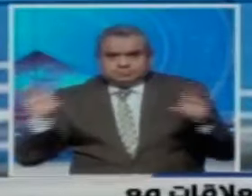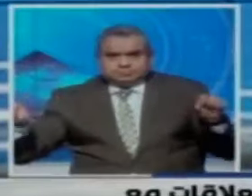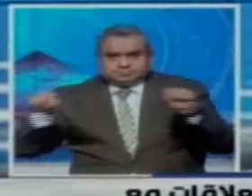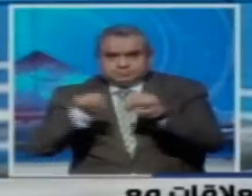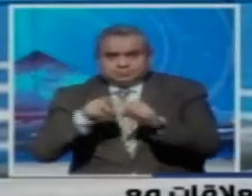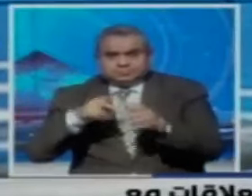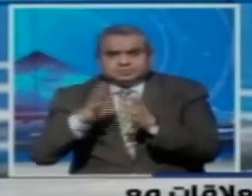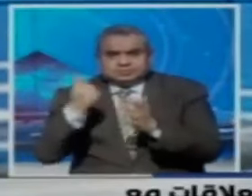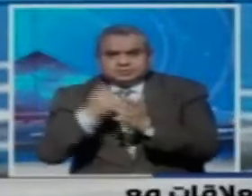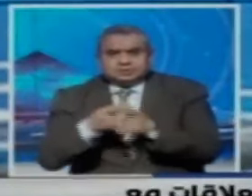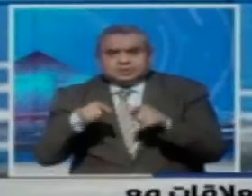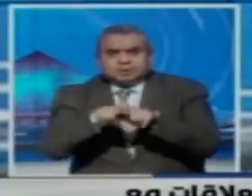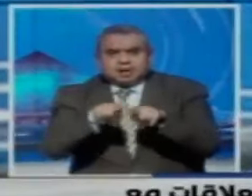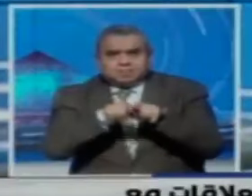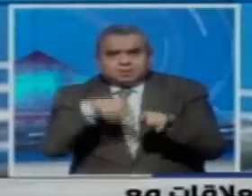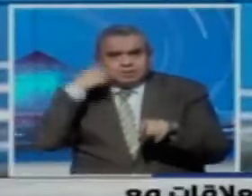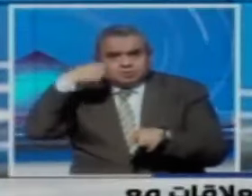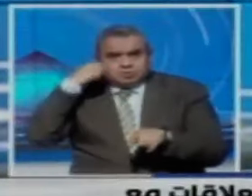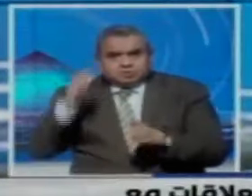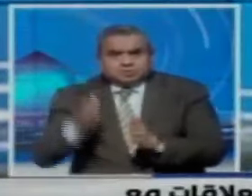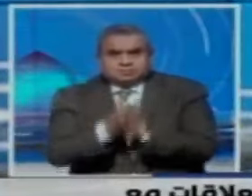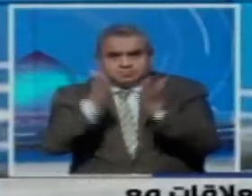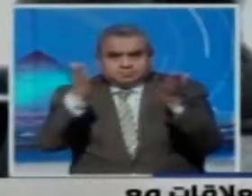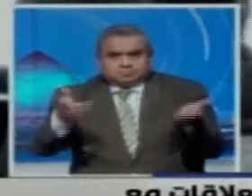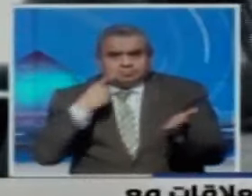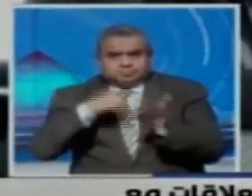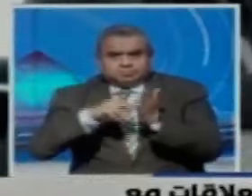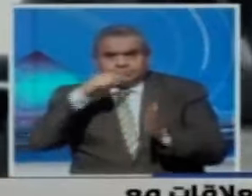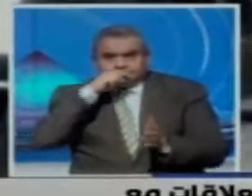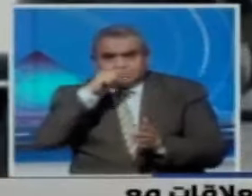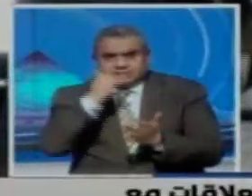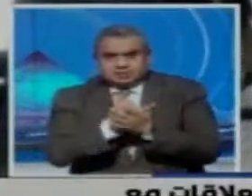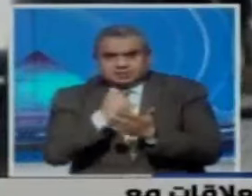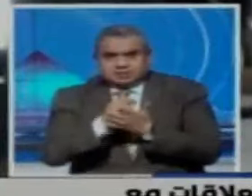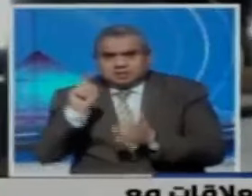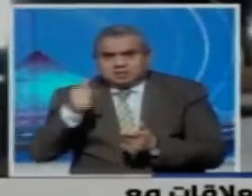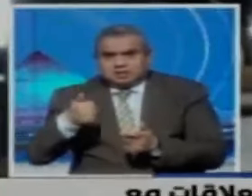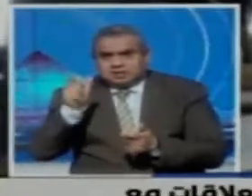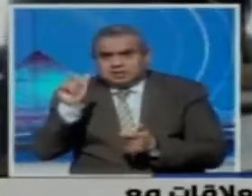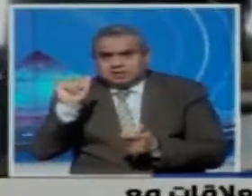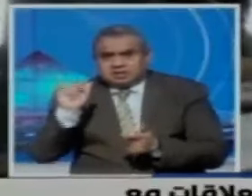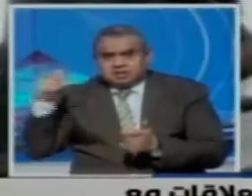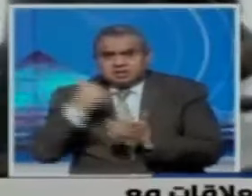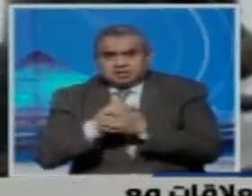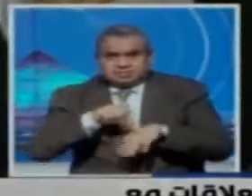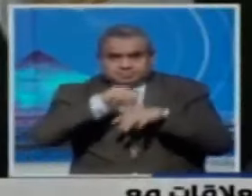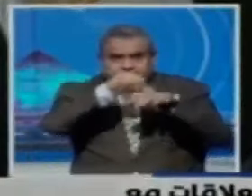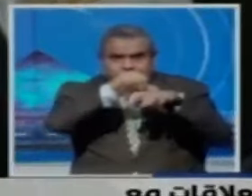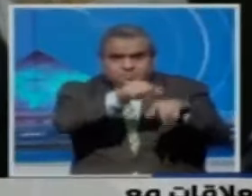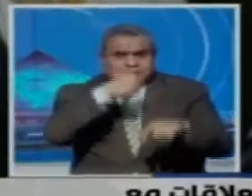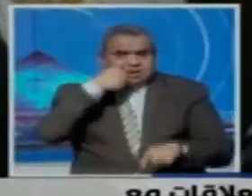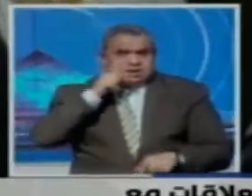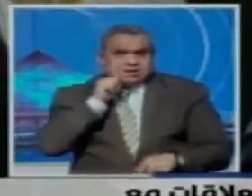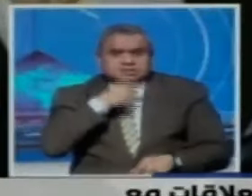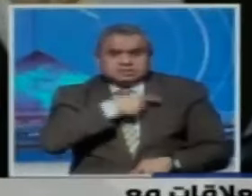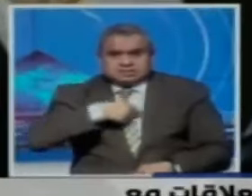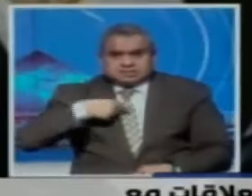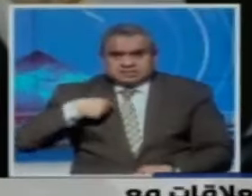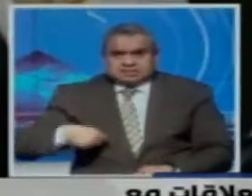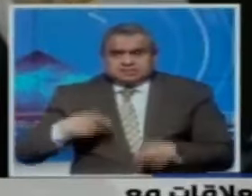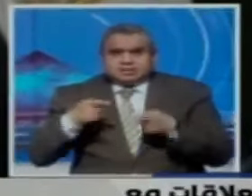الأطراف والثنائيين. واستعرضت الوزيرة خلال الاجتماع نتائج زيارتها للصين والتي شهدت توقيع مذكرة